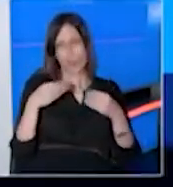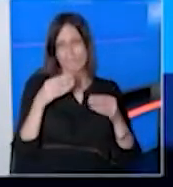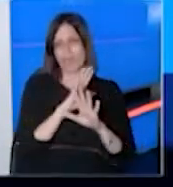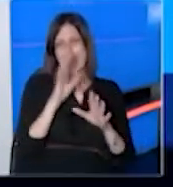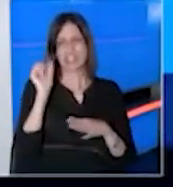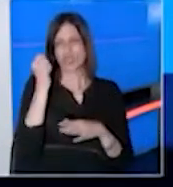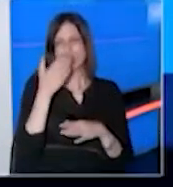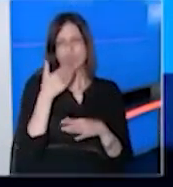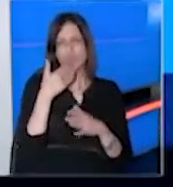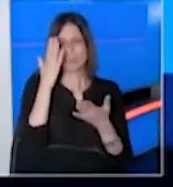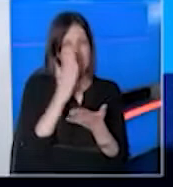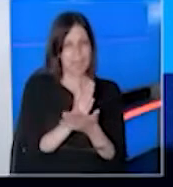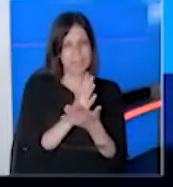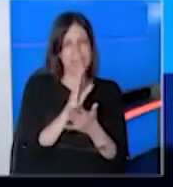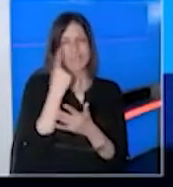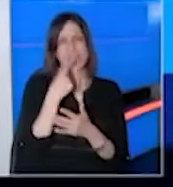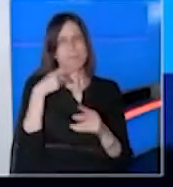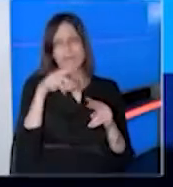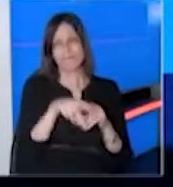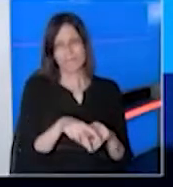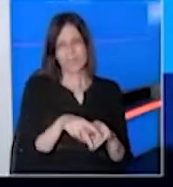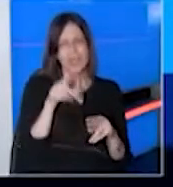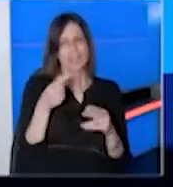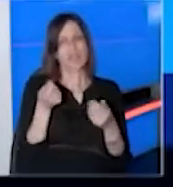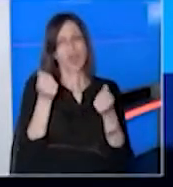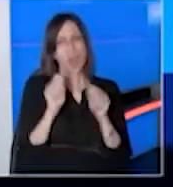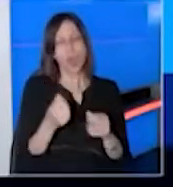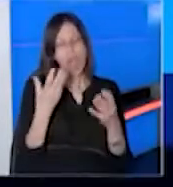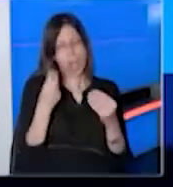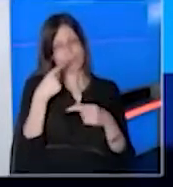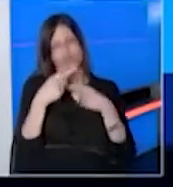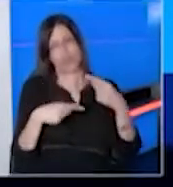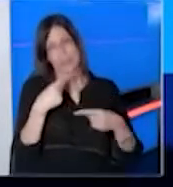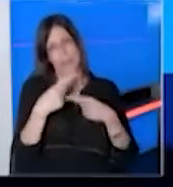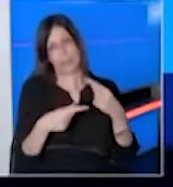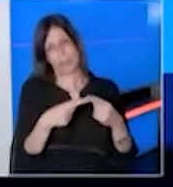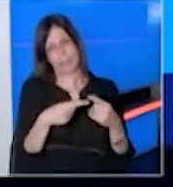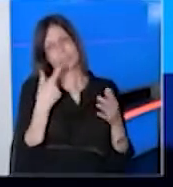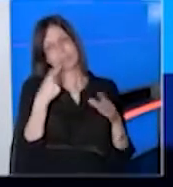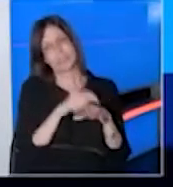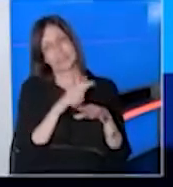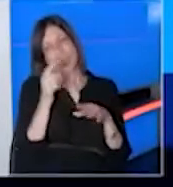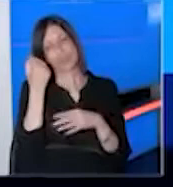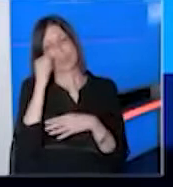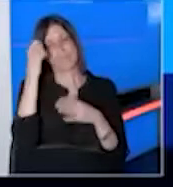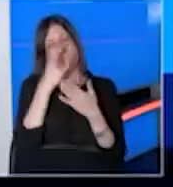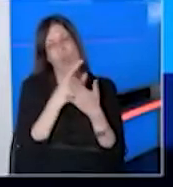סוכנות יהודית פה באמצע, אף אחד לא מפריע לך, אתה נעול להרבה שנים, כל עוד לא תפר את החוקים המאוד בסיסיים,